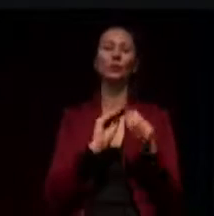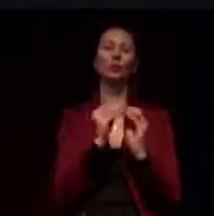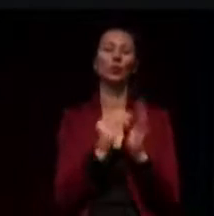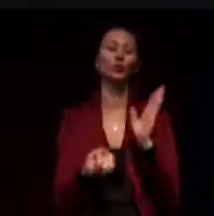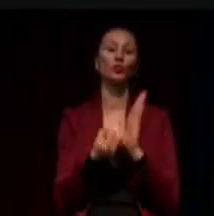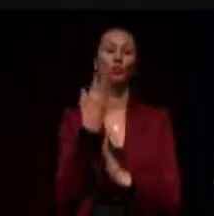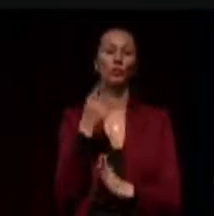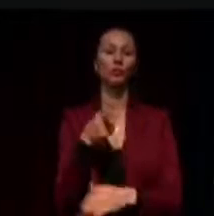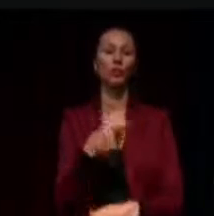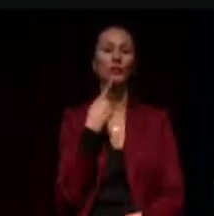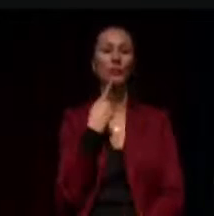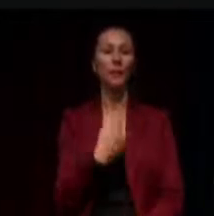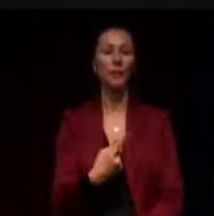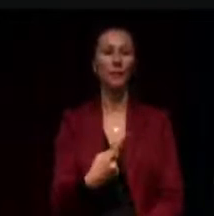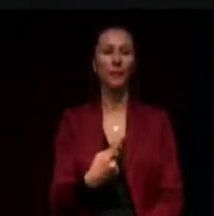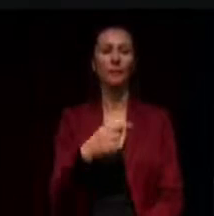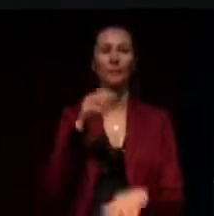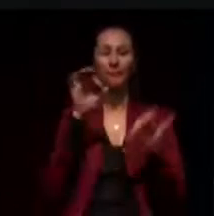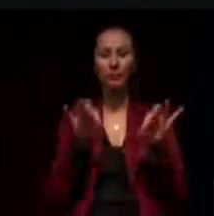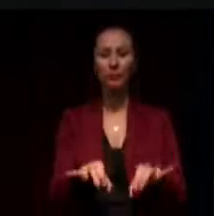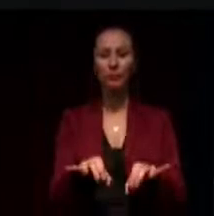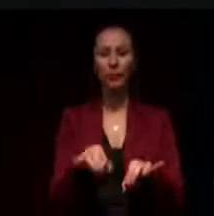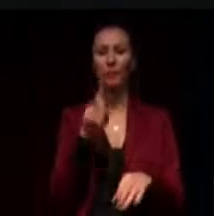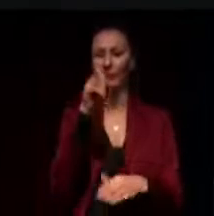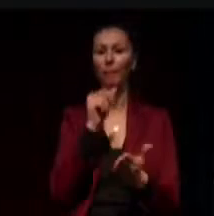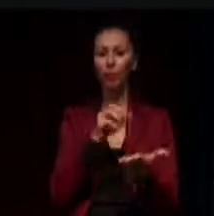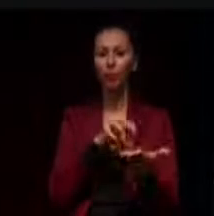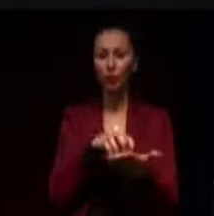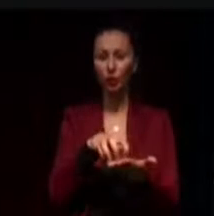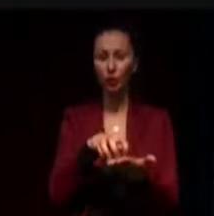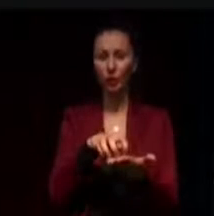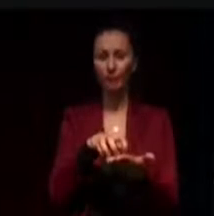demektir. Şimdi evet, bir bütçe